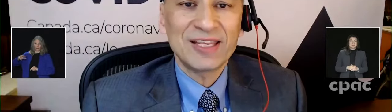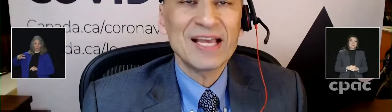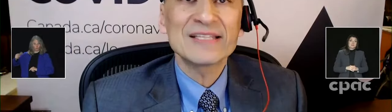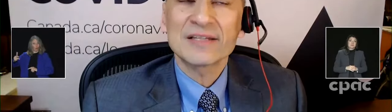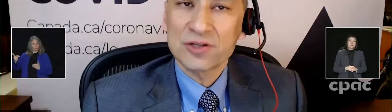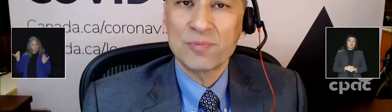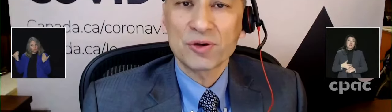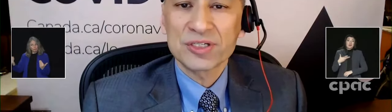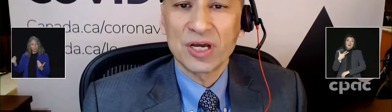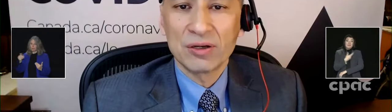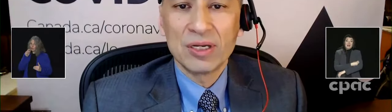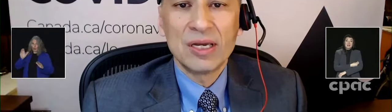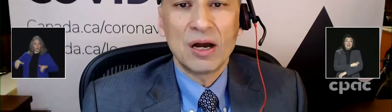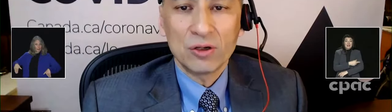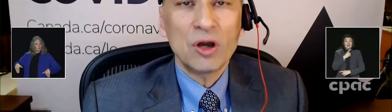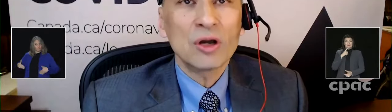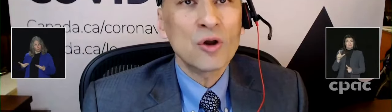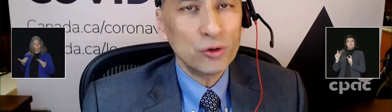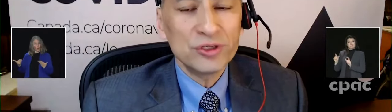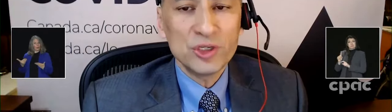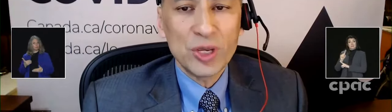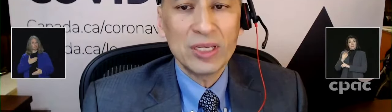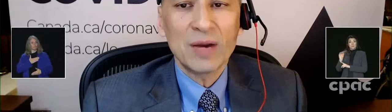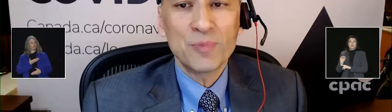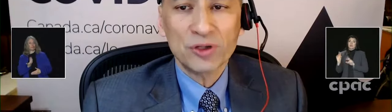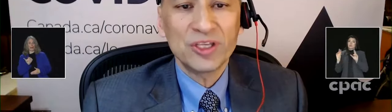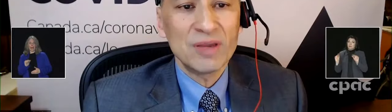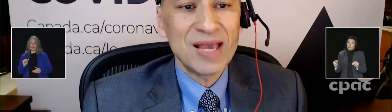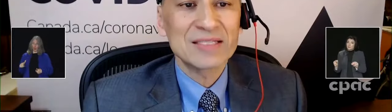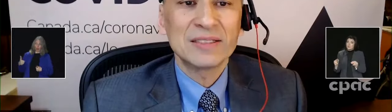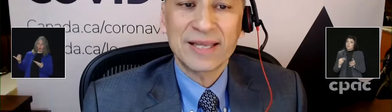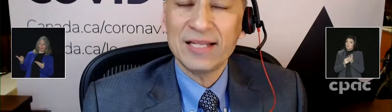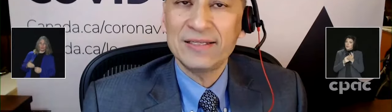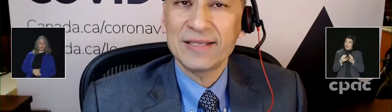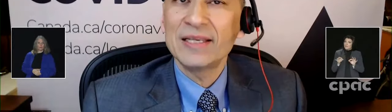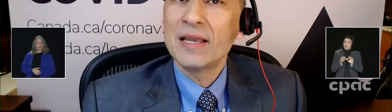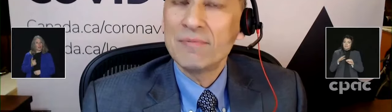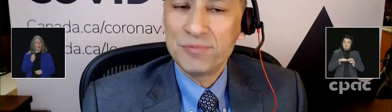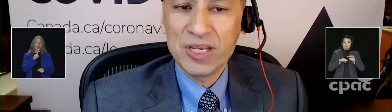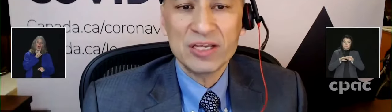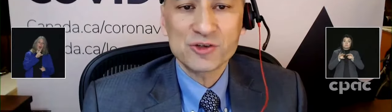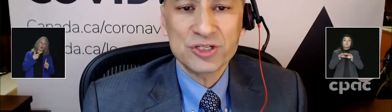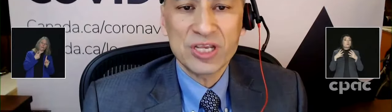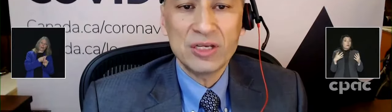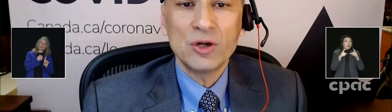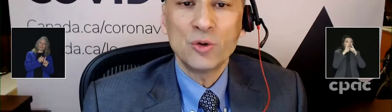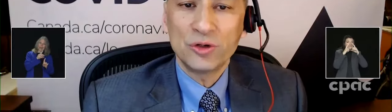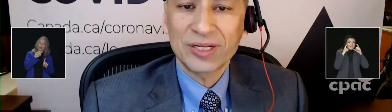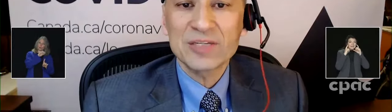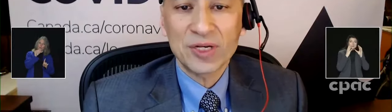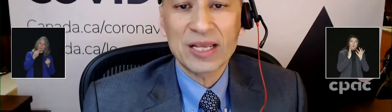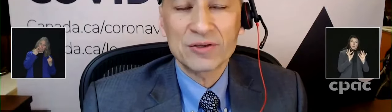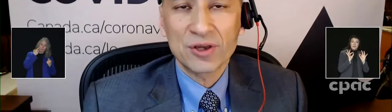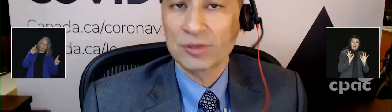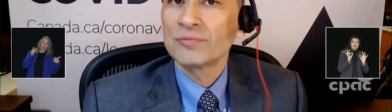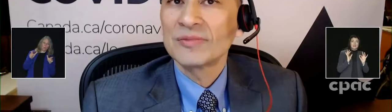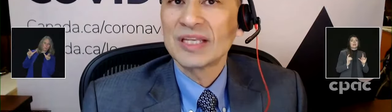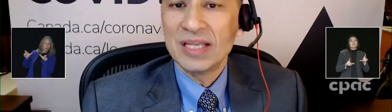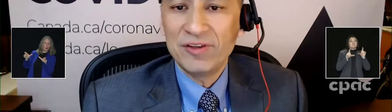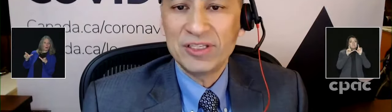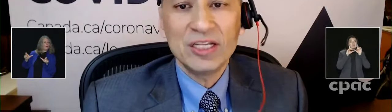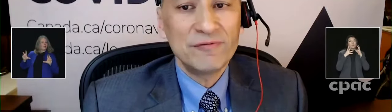n'est efficace à 100%. Alors, continuez à porter un masque de qualité bien ajusté ou un